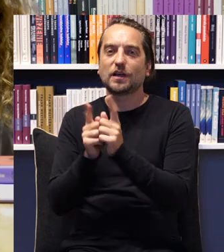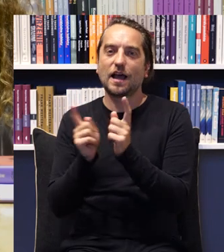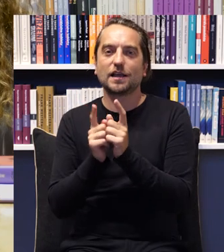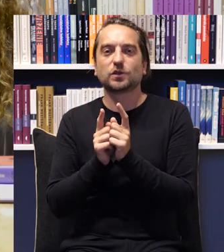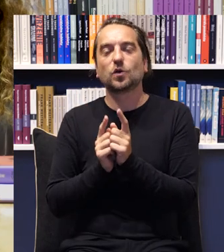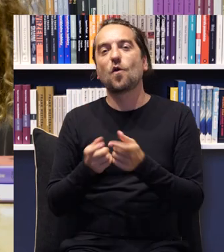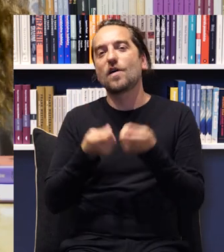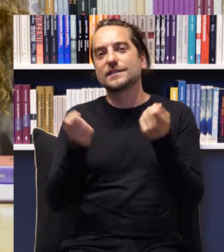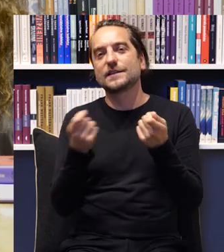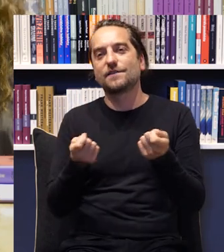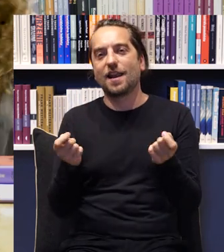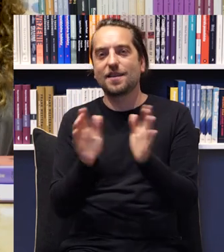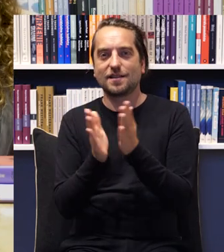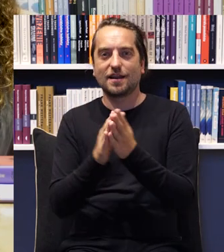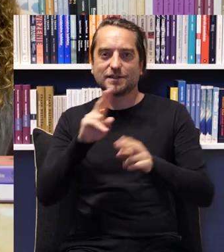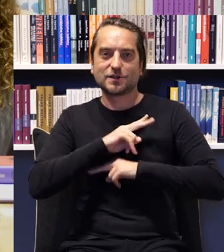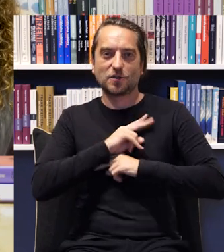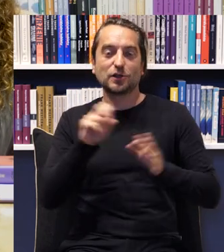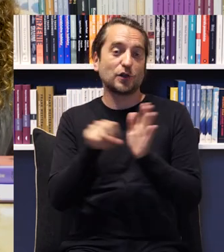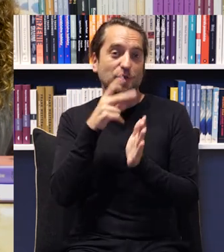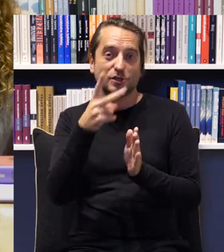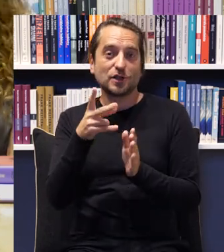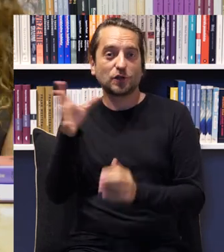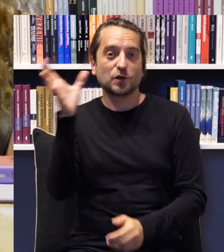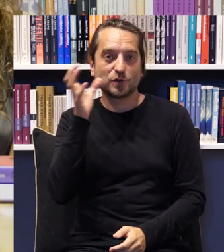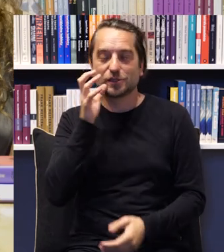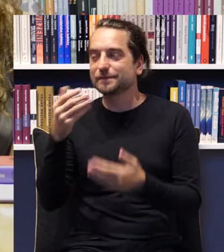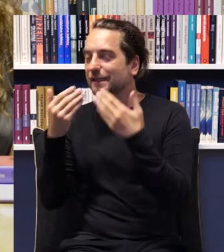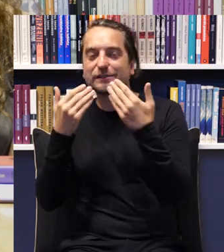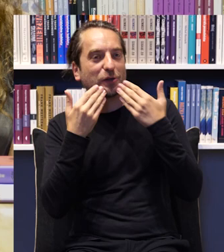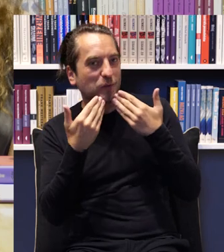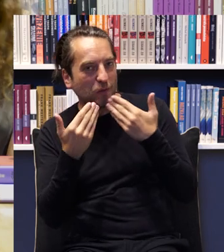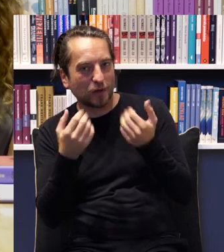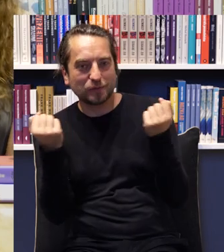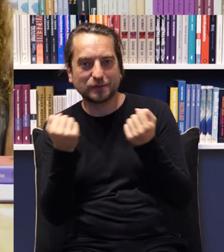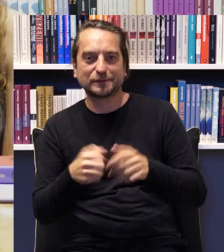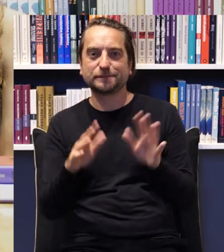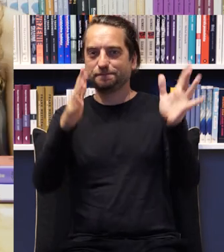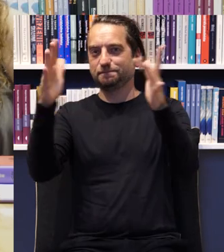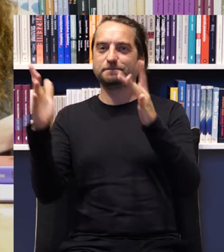Literackiego Sopotu i do zobaczenia, do usłyszenia. Ja też dziękuję bardzo Pani.